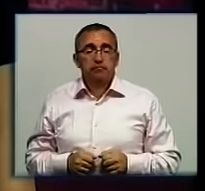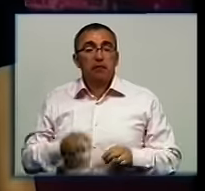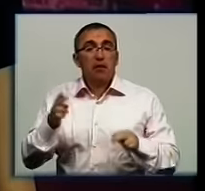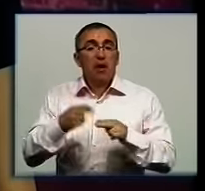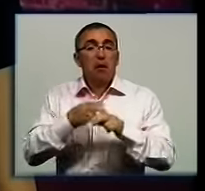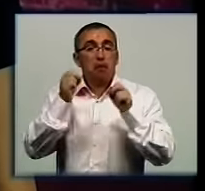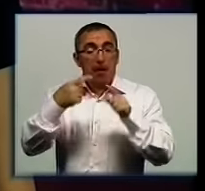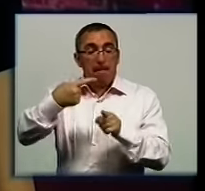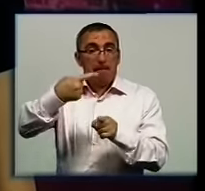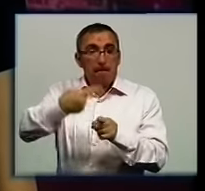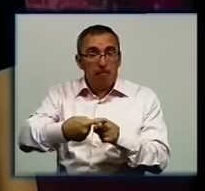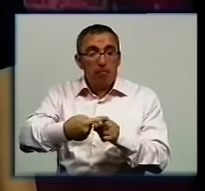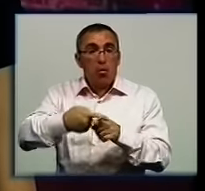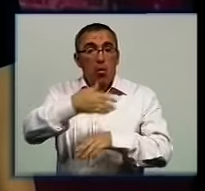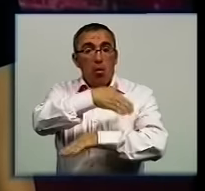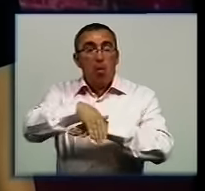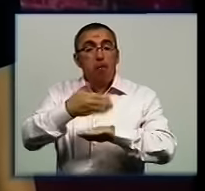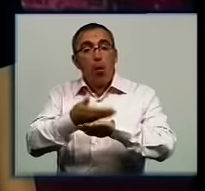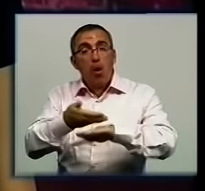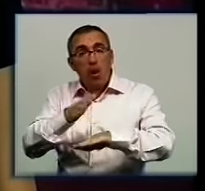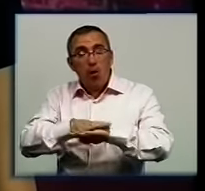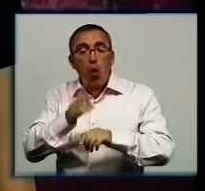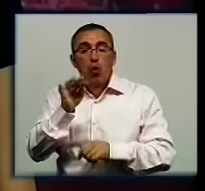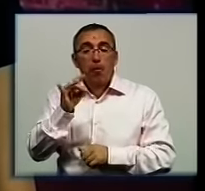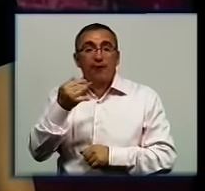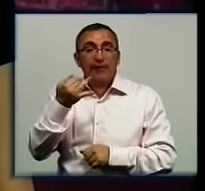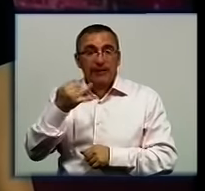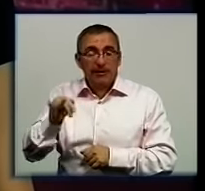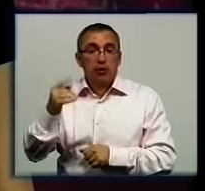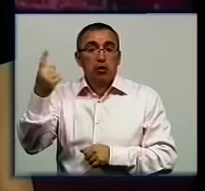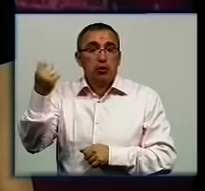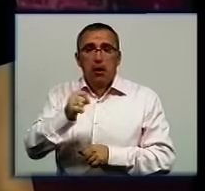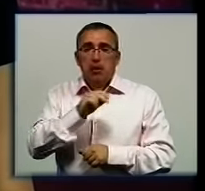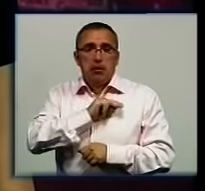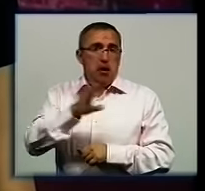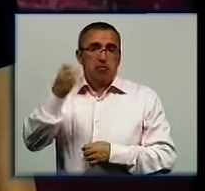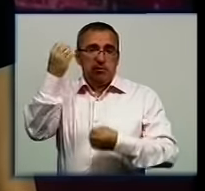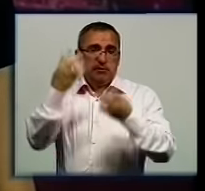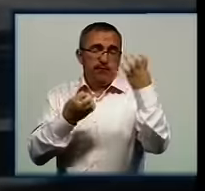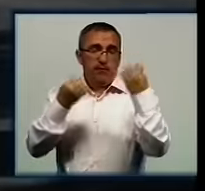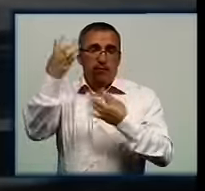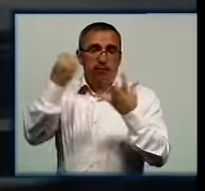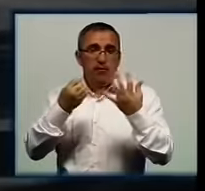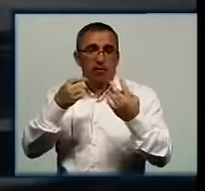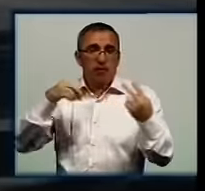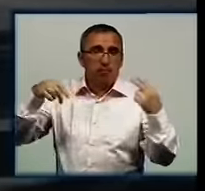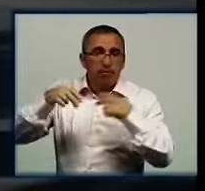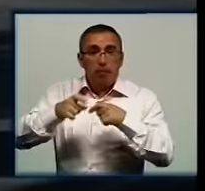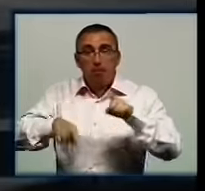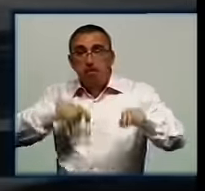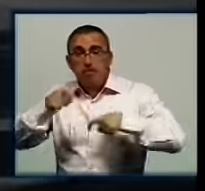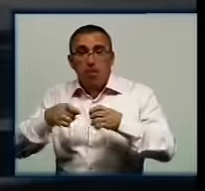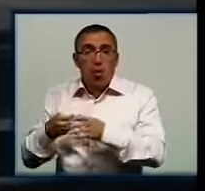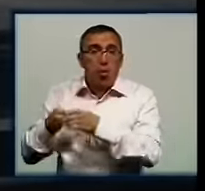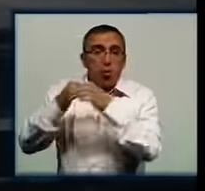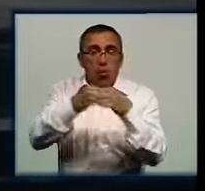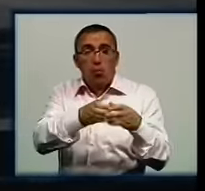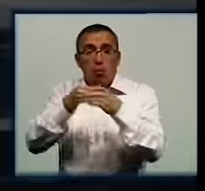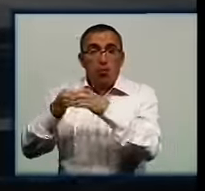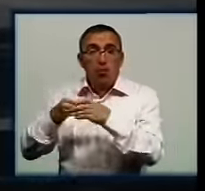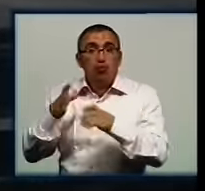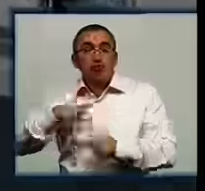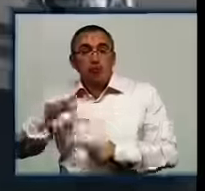Небезпечне перехрестя. На перетині вулиць Полтавська та Кропивницького вже тиждень не працює світлофор. Дорогу у 6 смуг. Пішоходи перебігають лише групами і, дочекавшись водіїв,